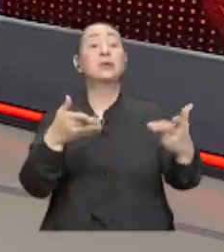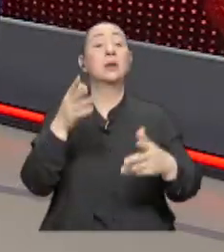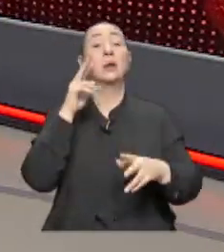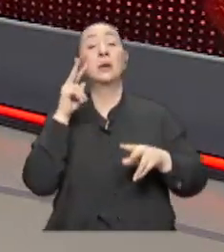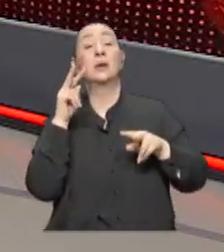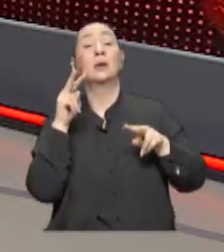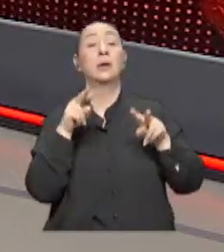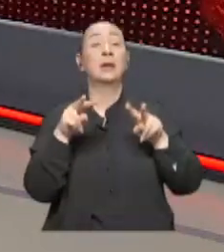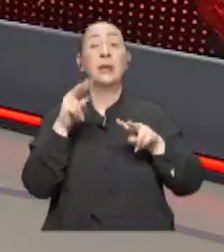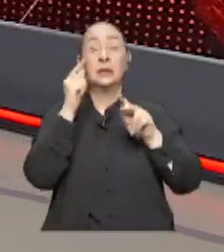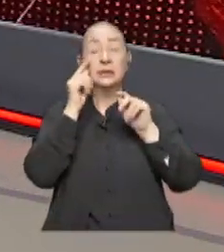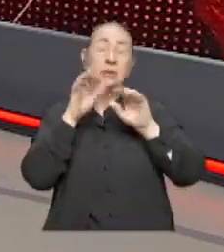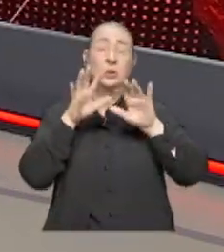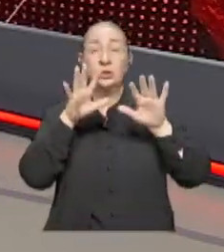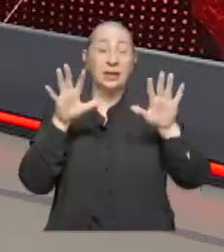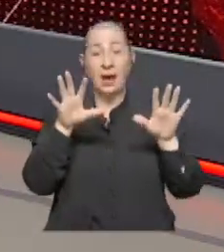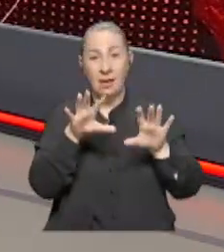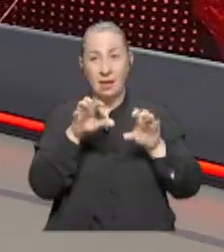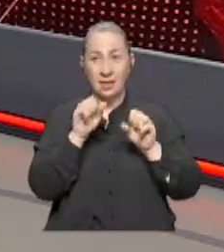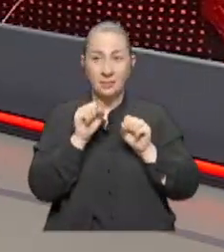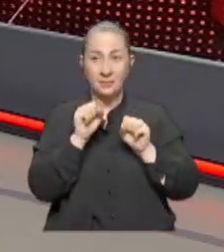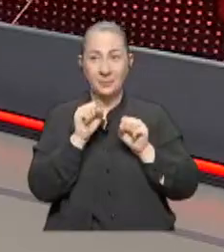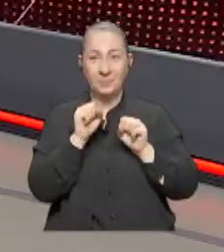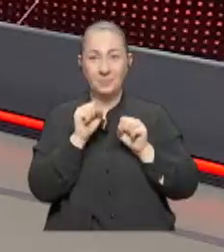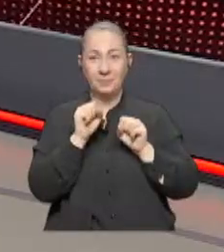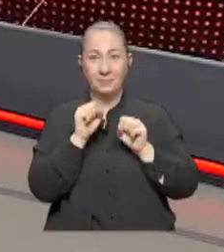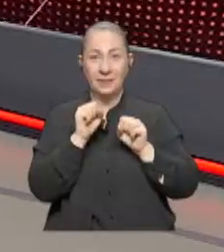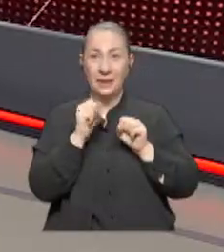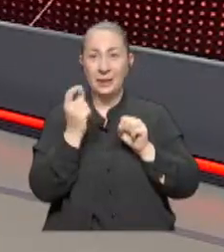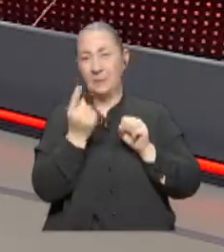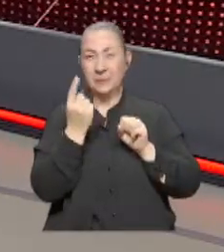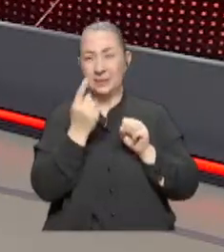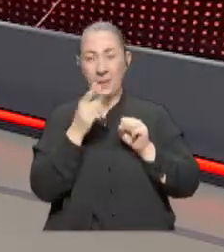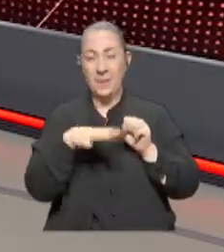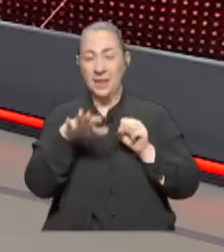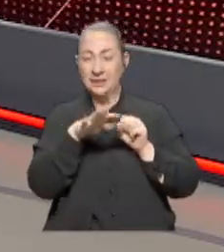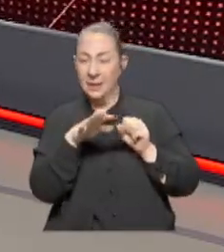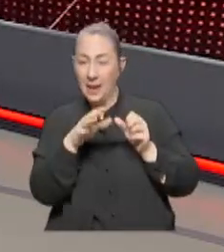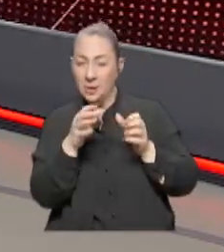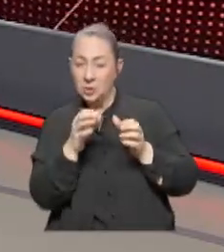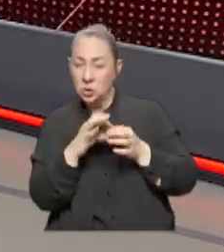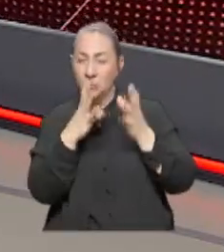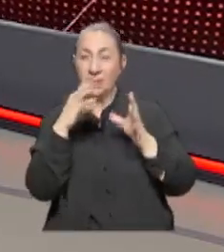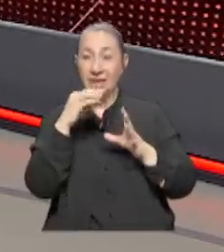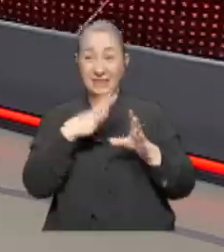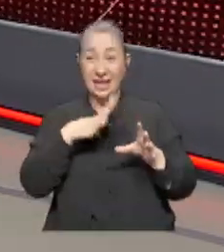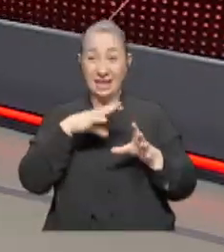gözünü ışıltıyla alıp hani bir şekilde piyasada yolunu bulmak isteyenler